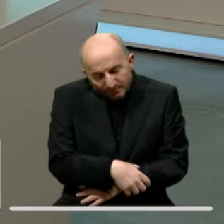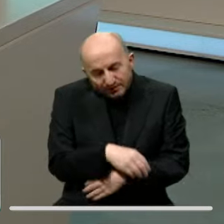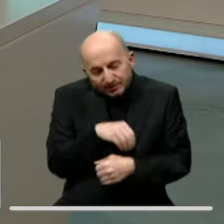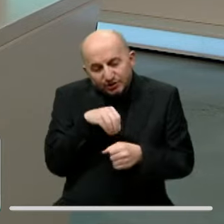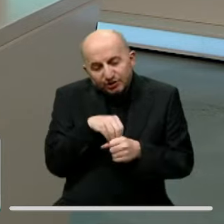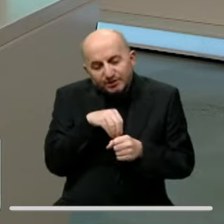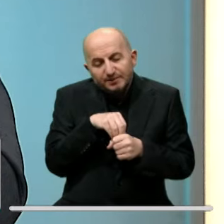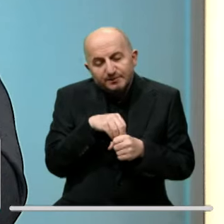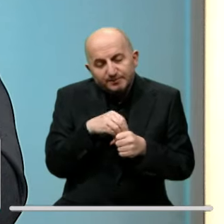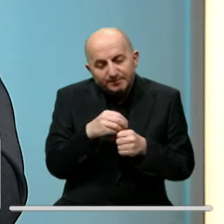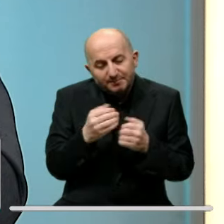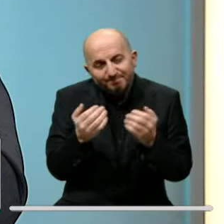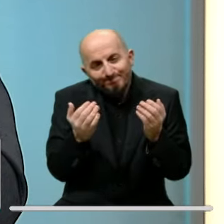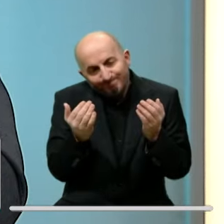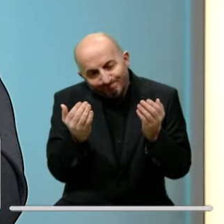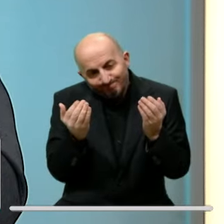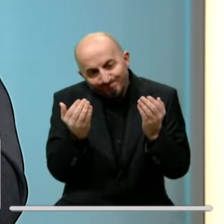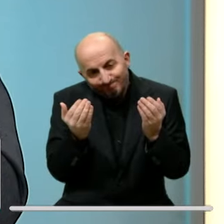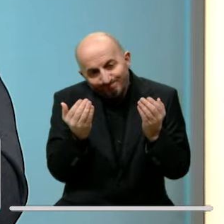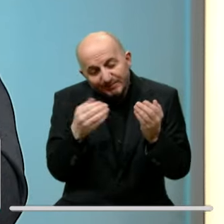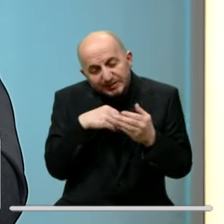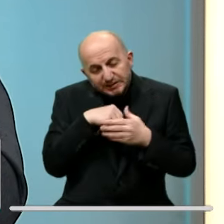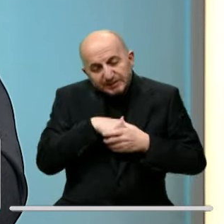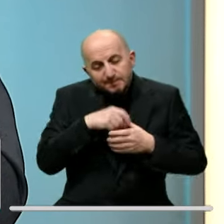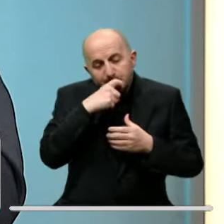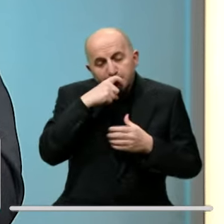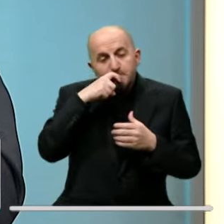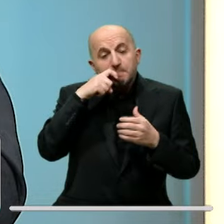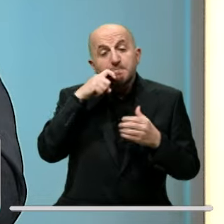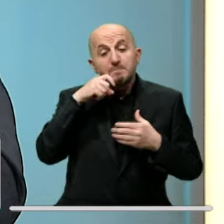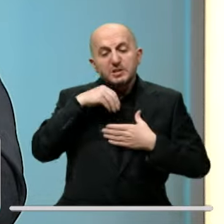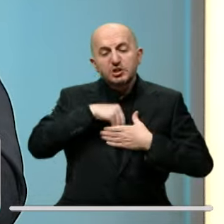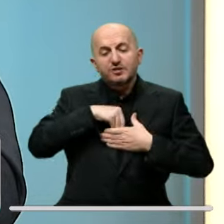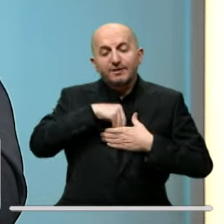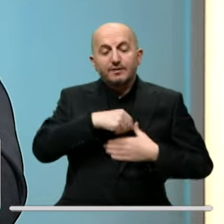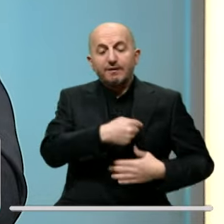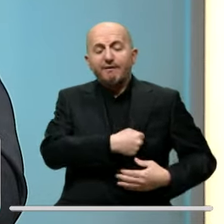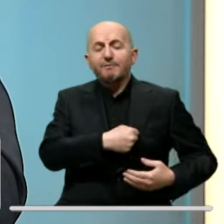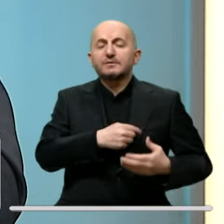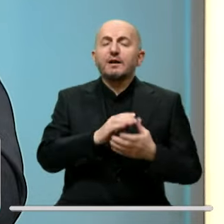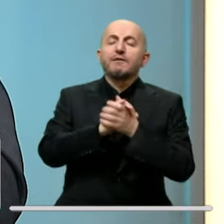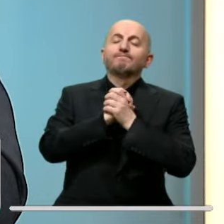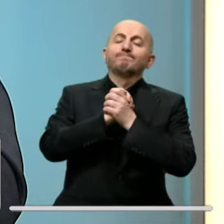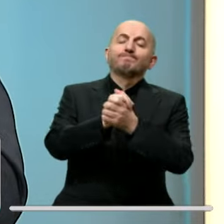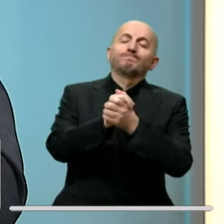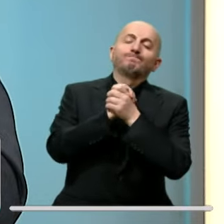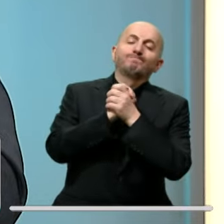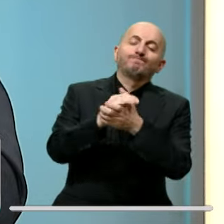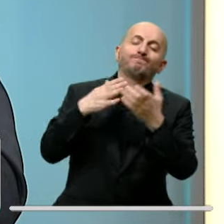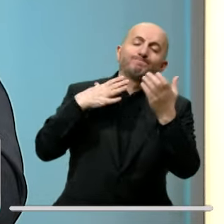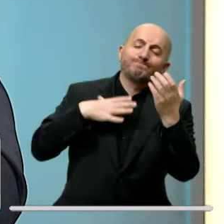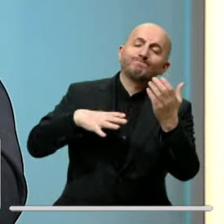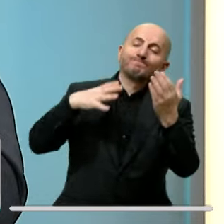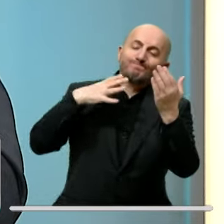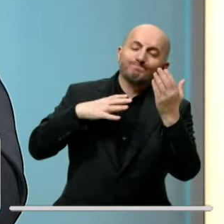içerisinde ve içten samimi bir şekilde ona yalvararak, yakararak dua